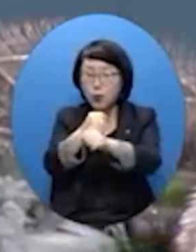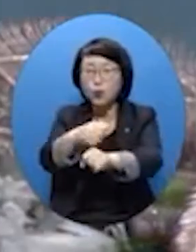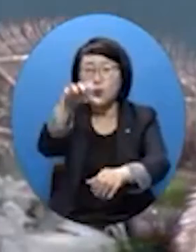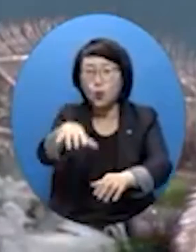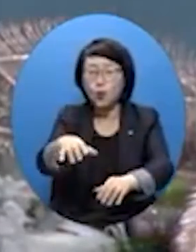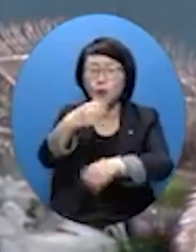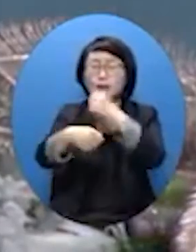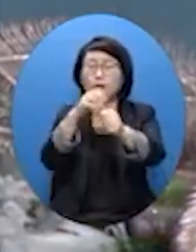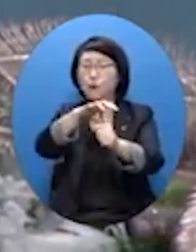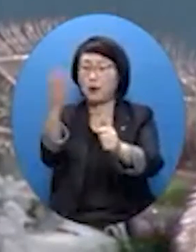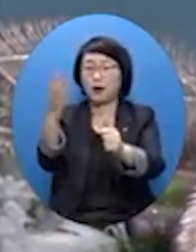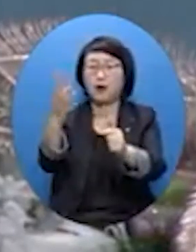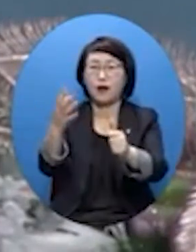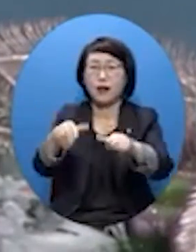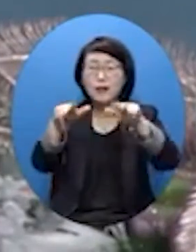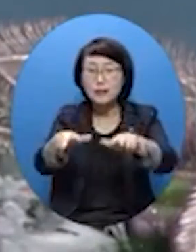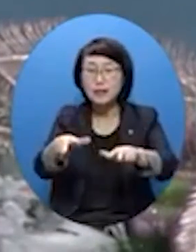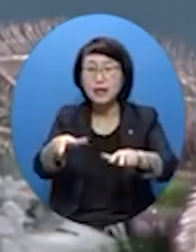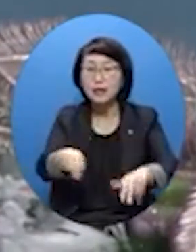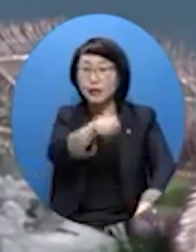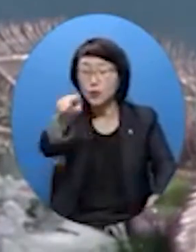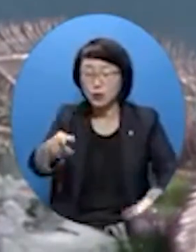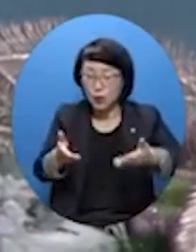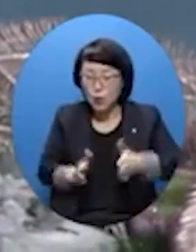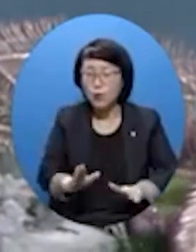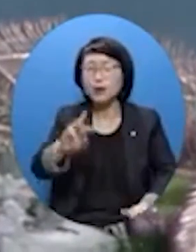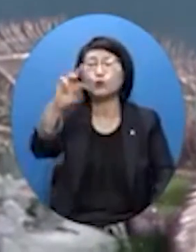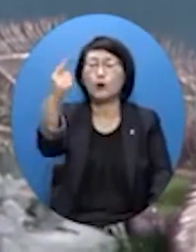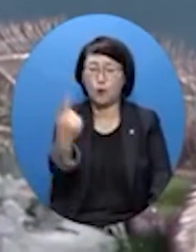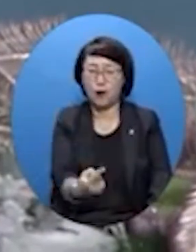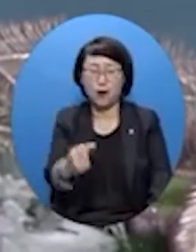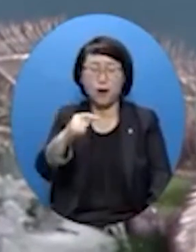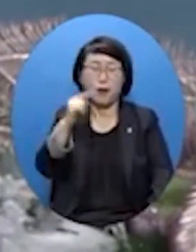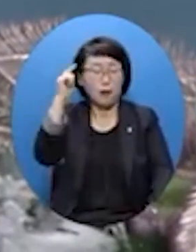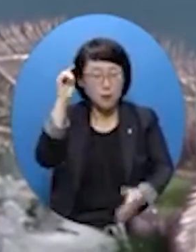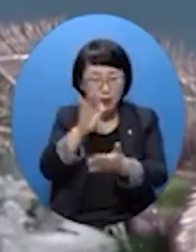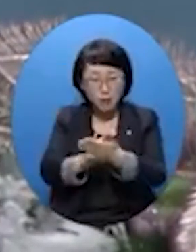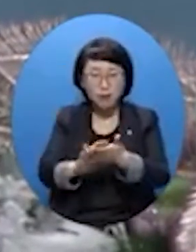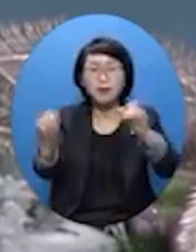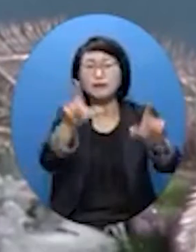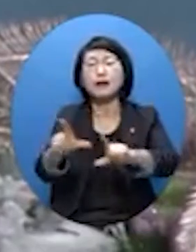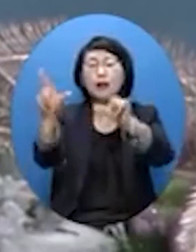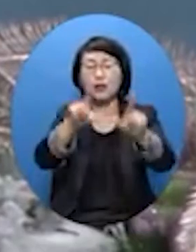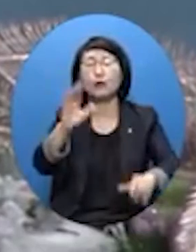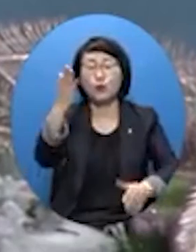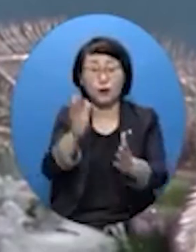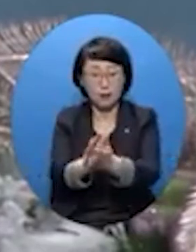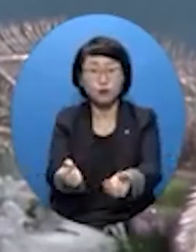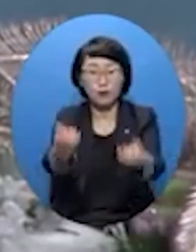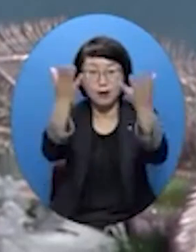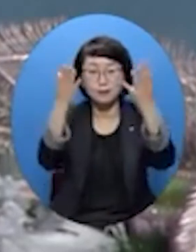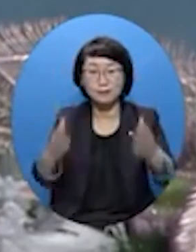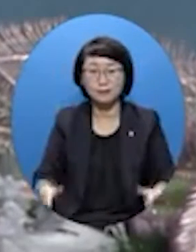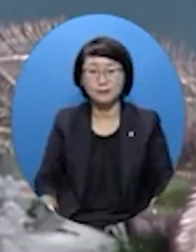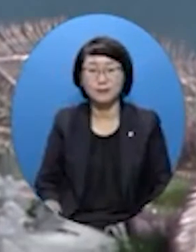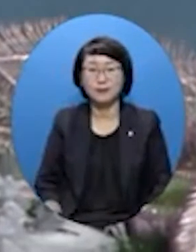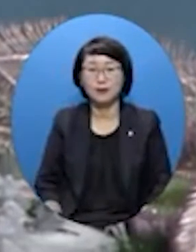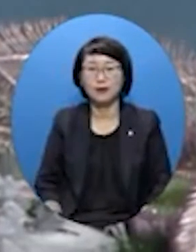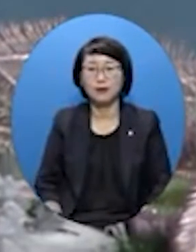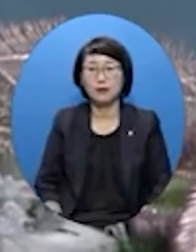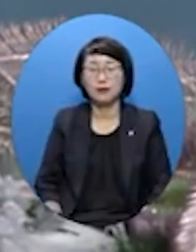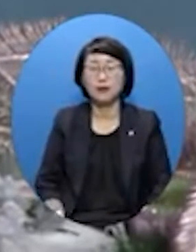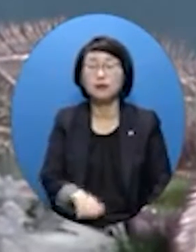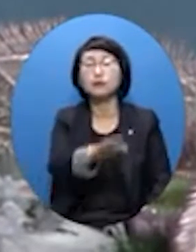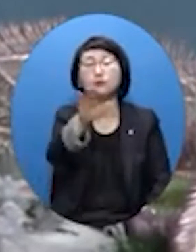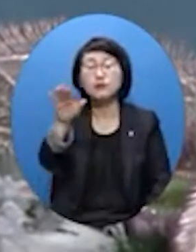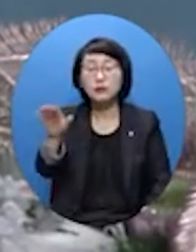너희나 자유를 받게 되고 이제 너희들이 고향에 돌아와서 평안하게 살게 될 것이다. 할렐루야.